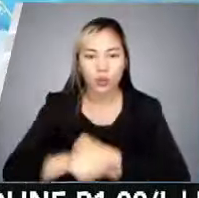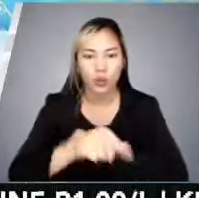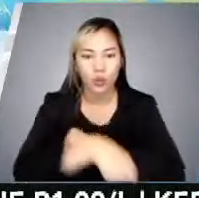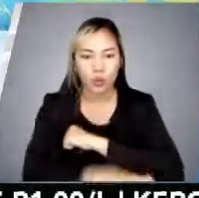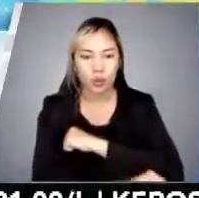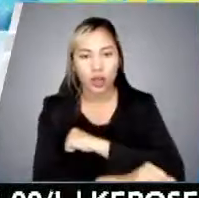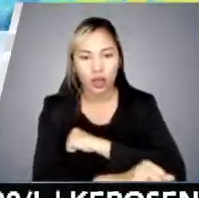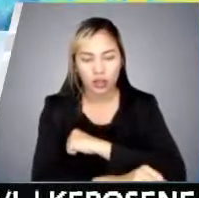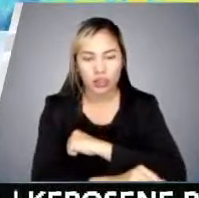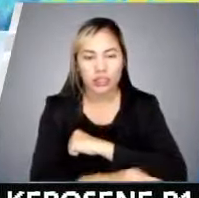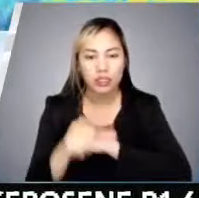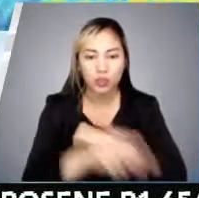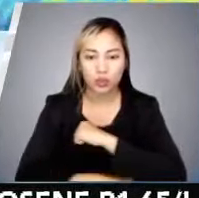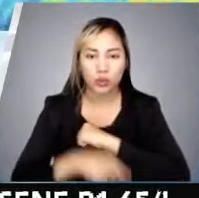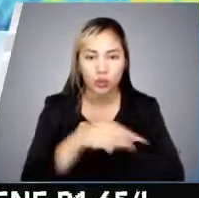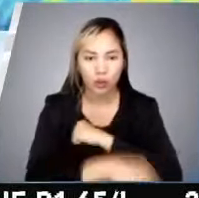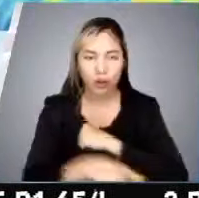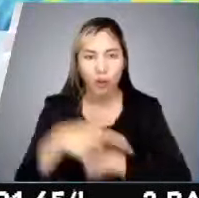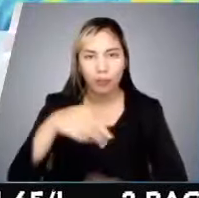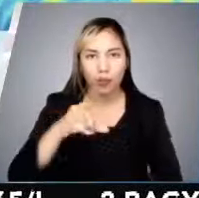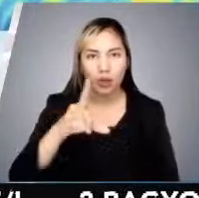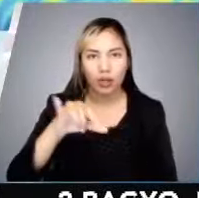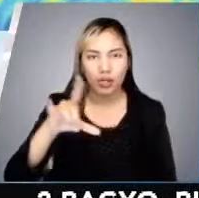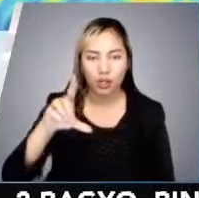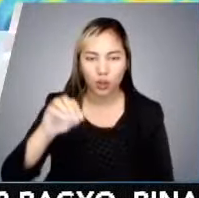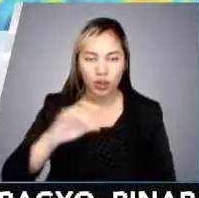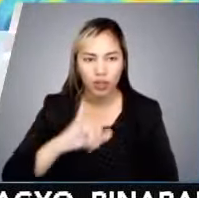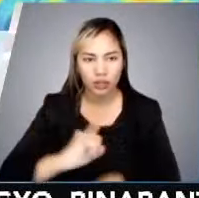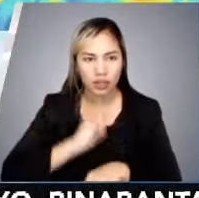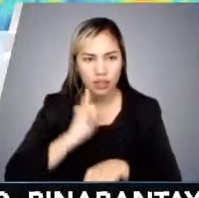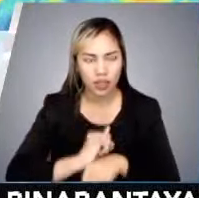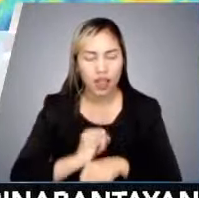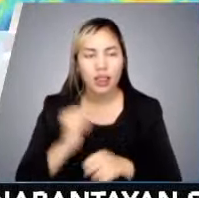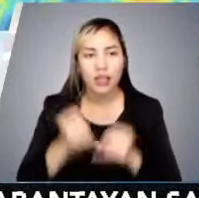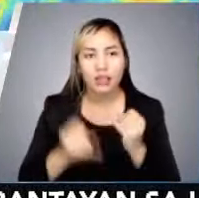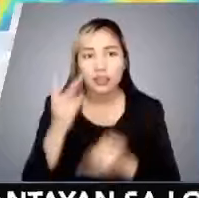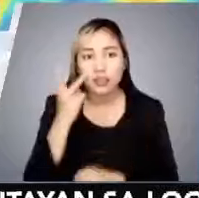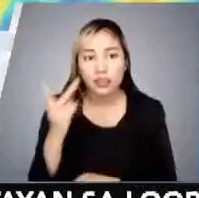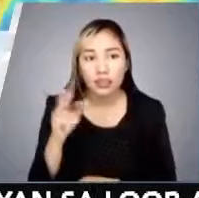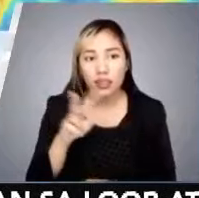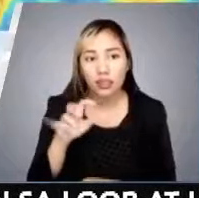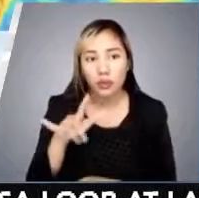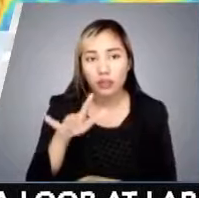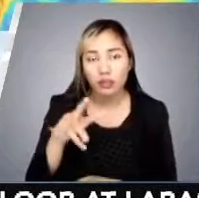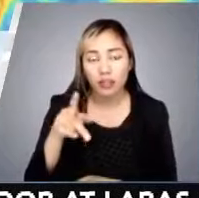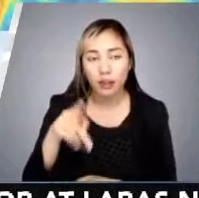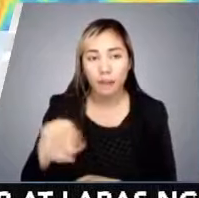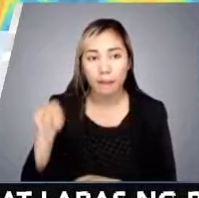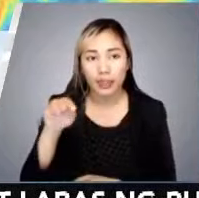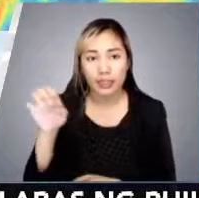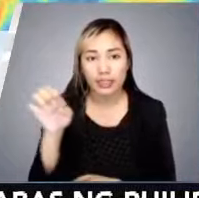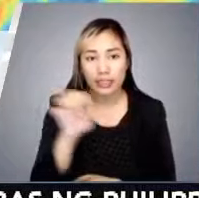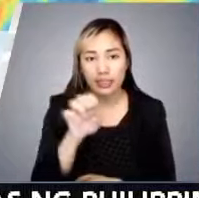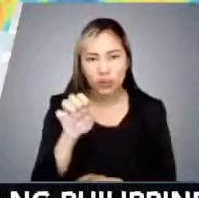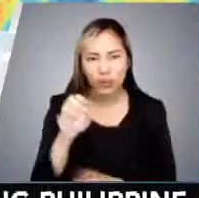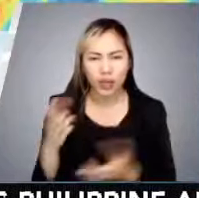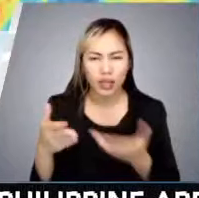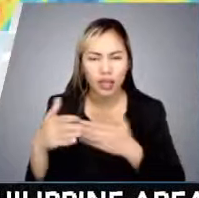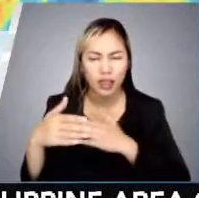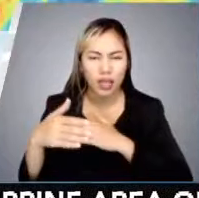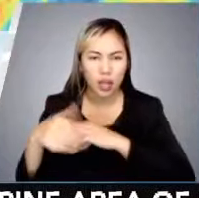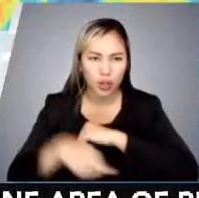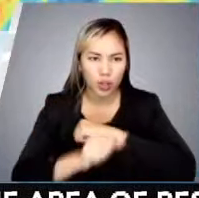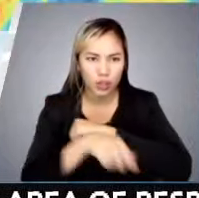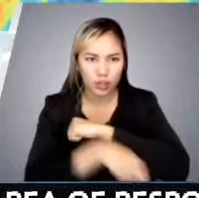Jenner, 325 kilometers east-northeast ng Kasiguran, Aurora. Taglay nito ang lakas ng hangin na hanggang